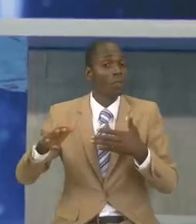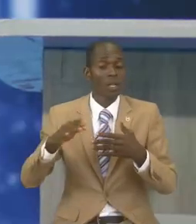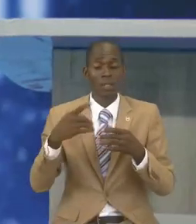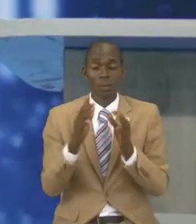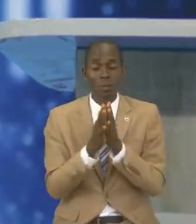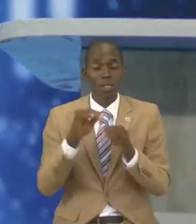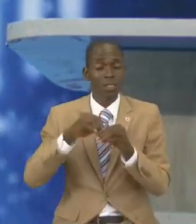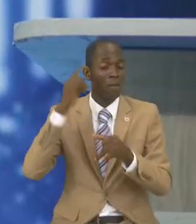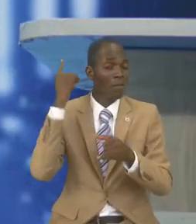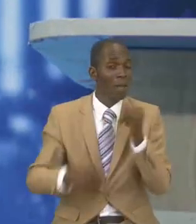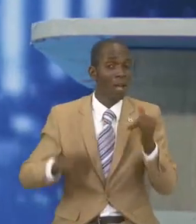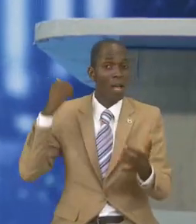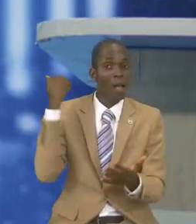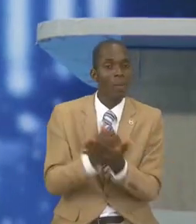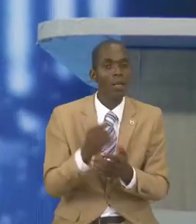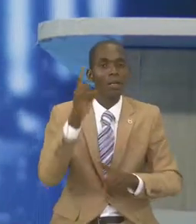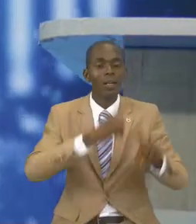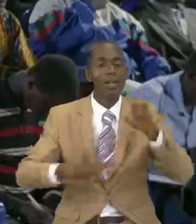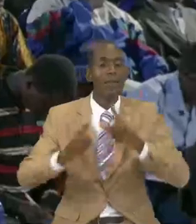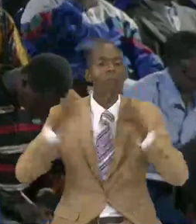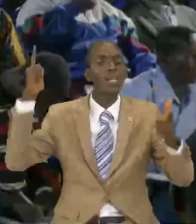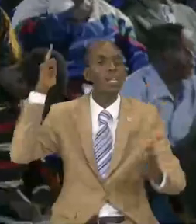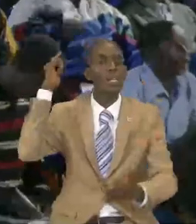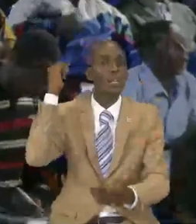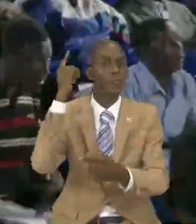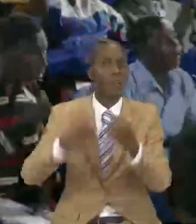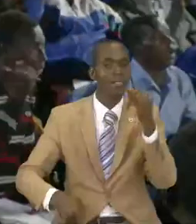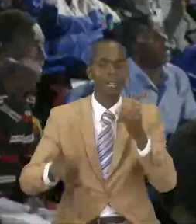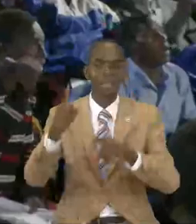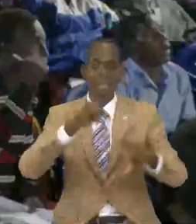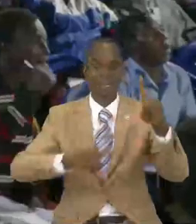dernier Amen, aidez-moi à crier, dernier Amen.